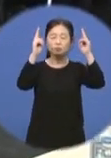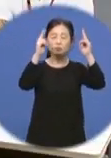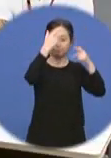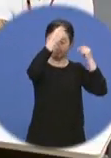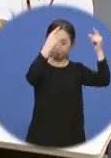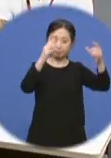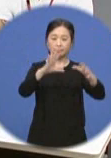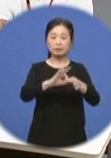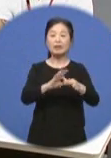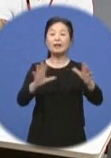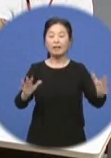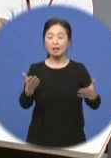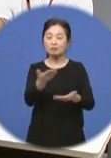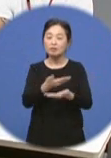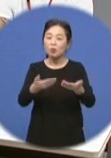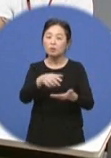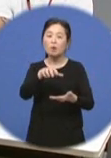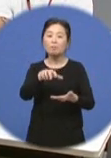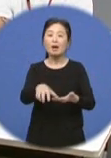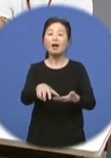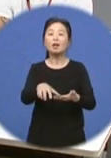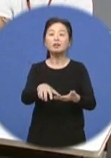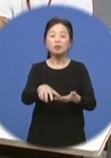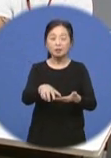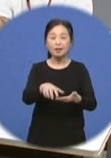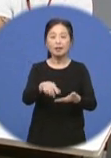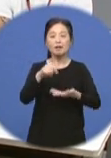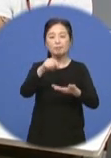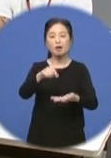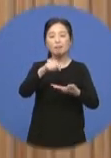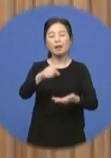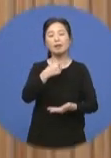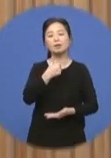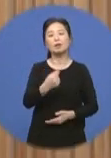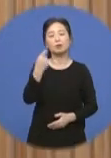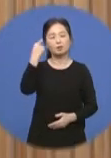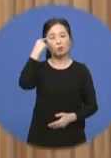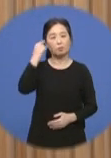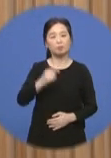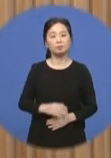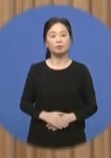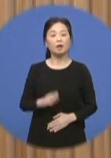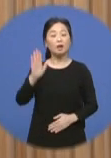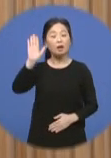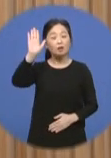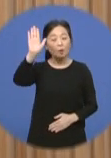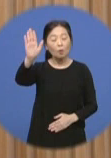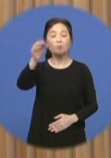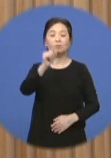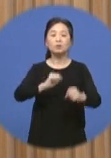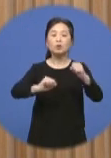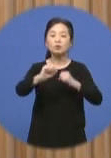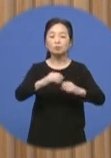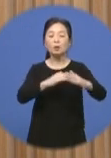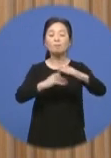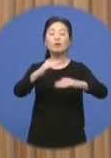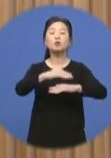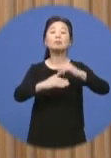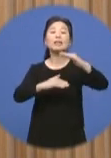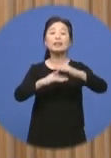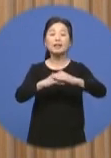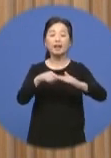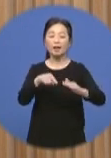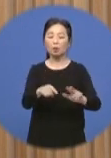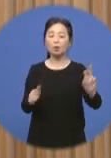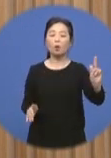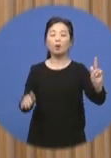いて、さまざまな提案をしていただけたと思っております。このような取り組みの積み重ねによってですね、こちらのセンターが